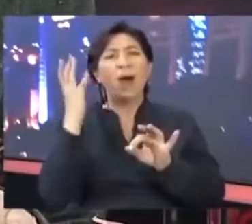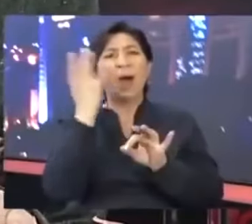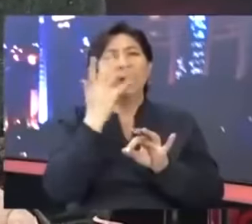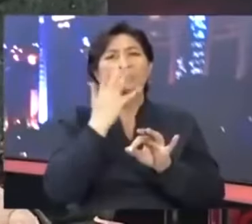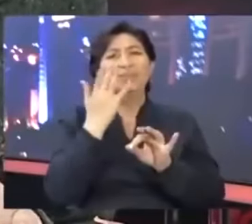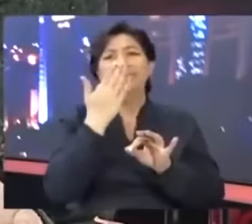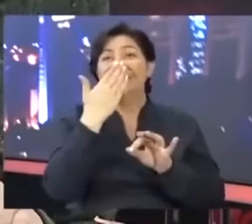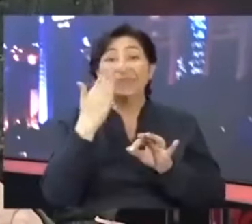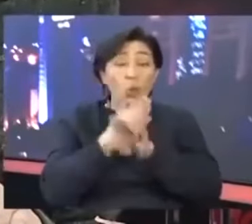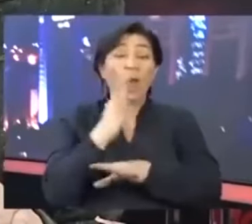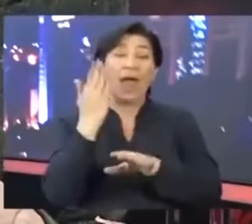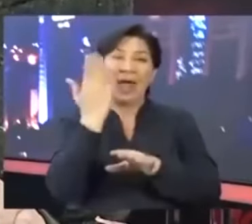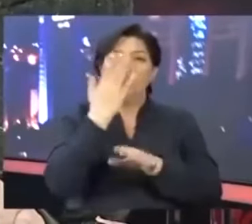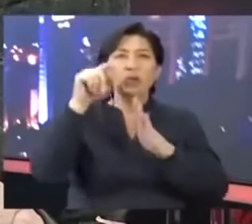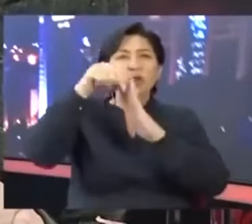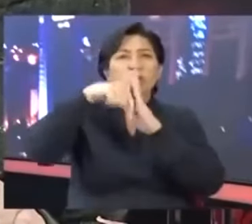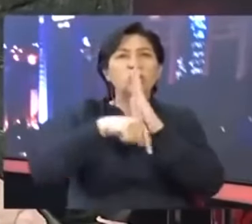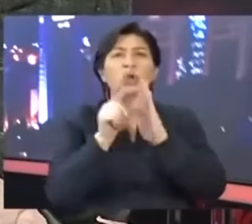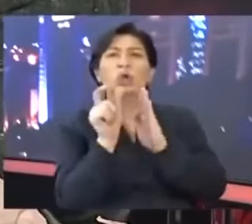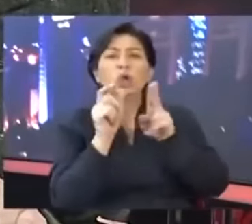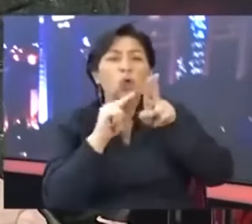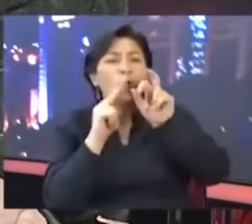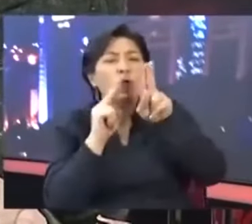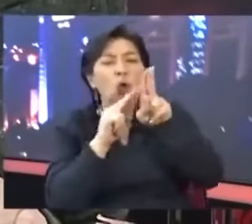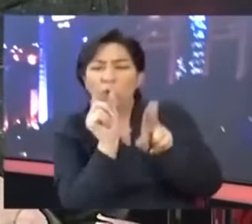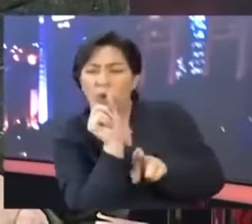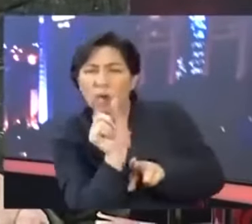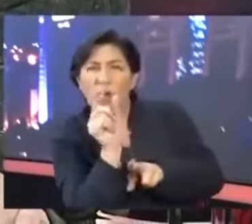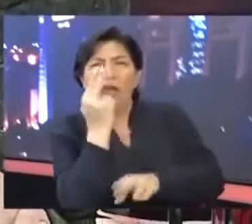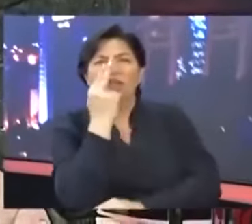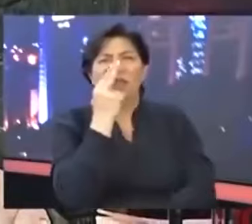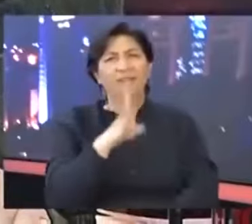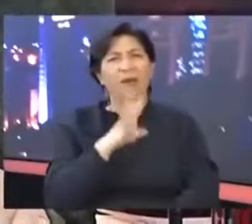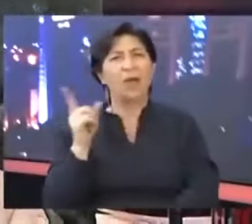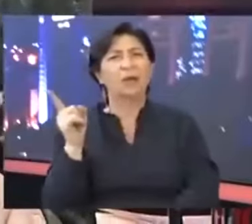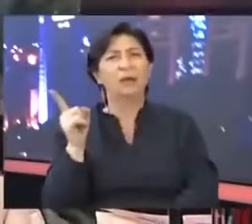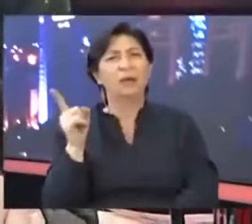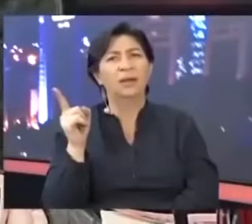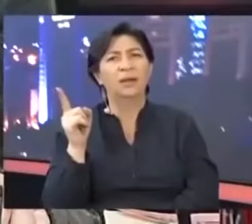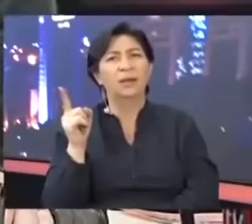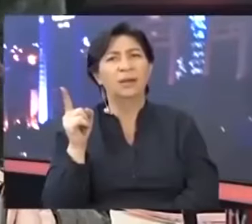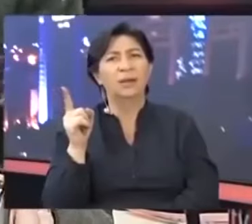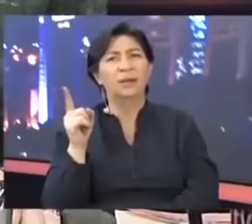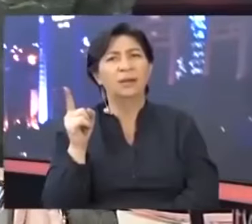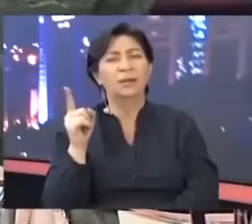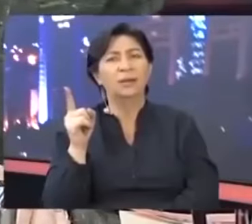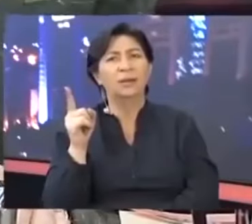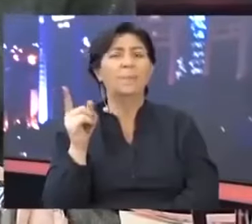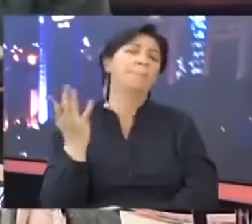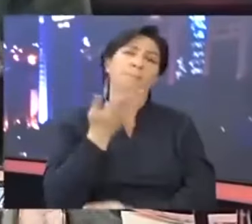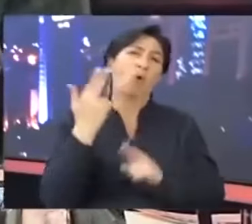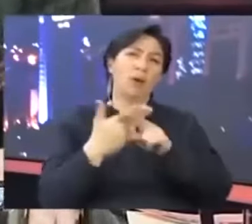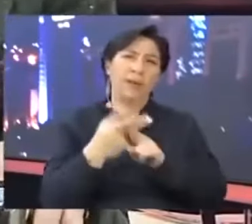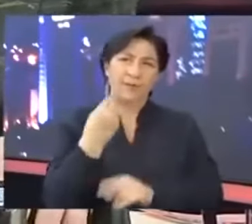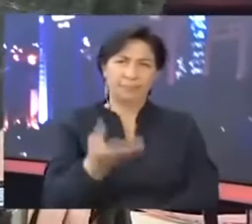arapçanın klasik arapçanın köküne gitmek kök kelimeye gitmek alışkanlığı var yani eee